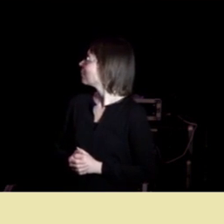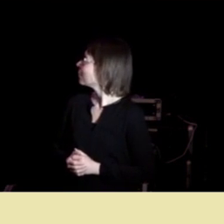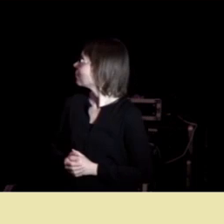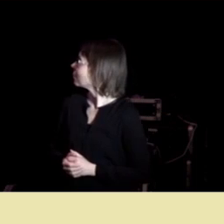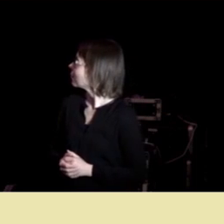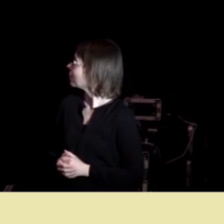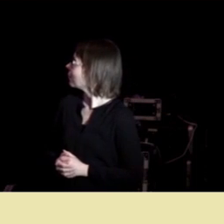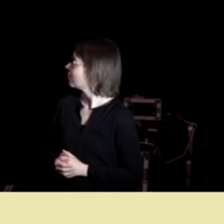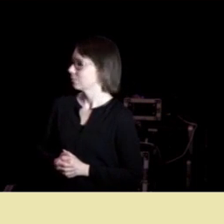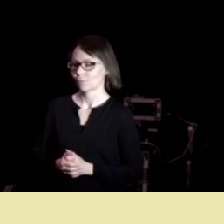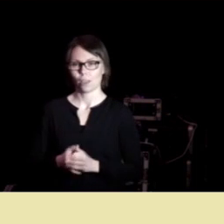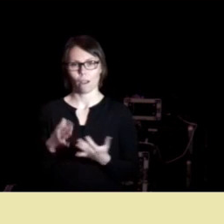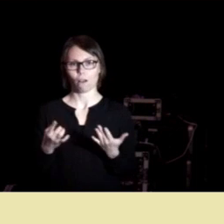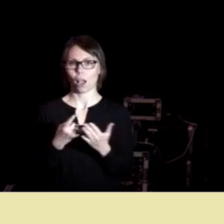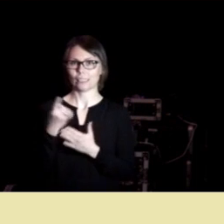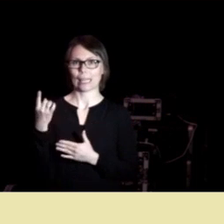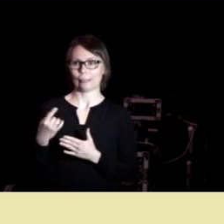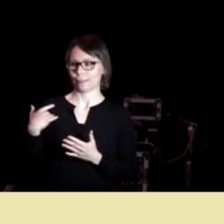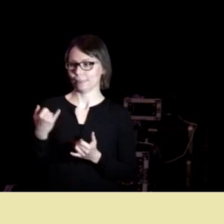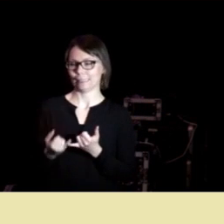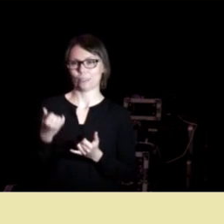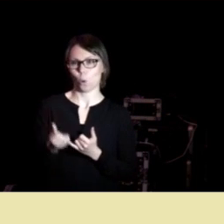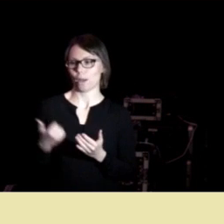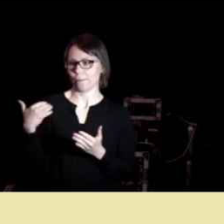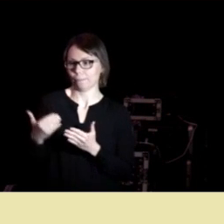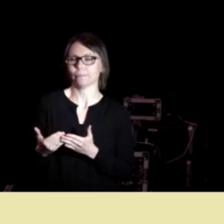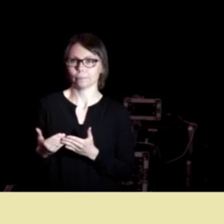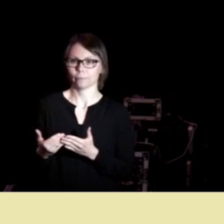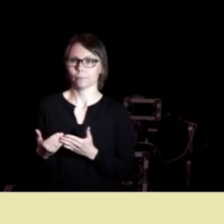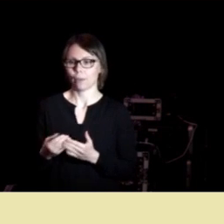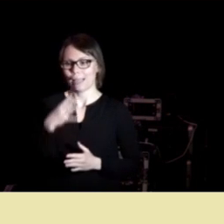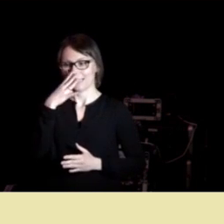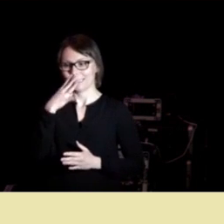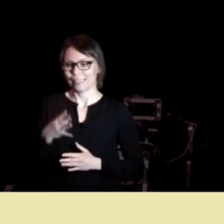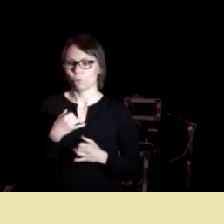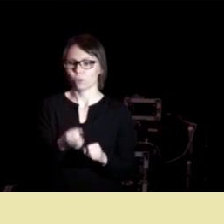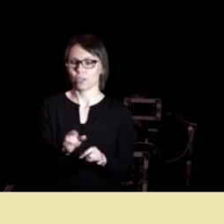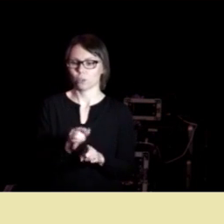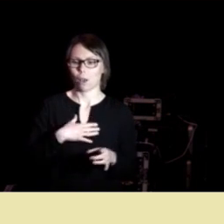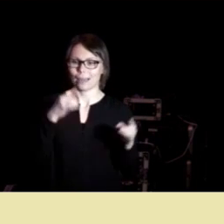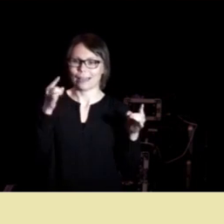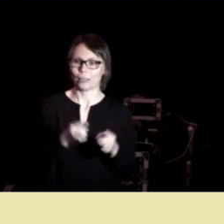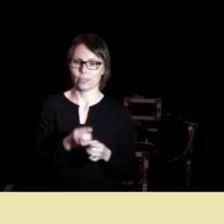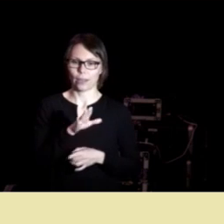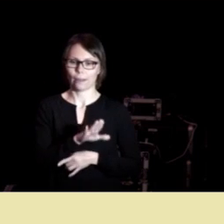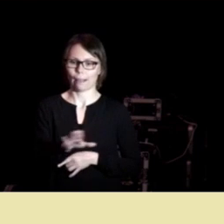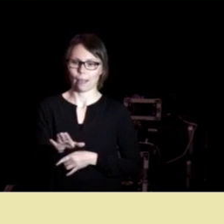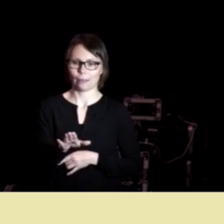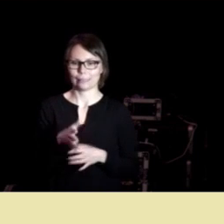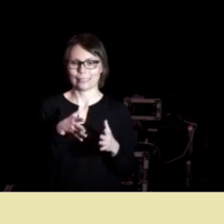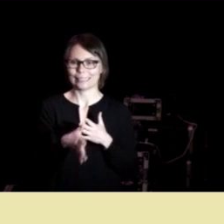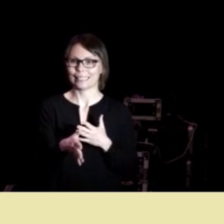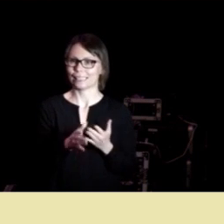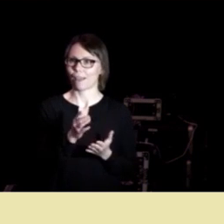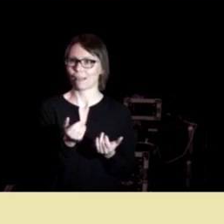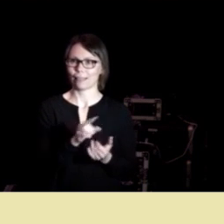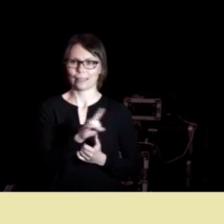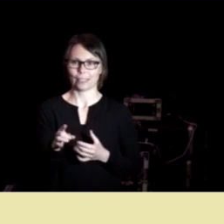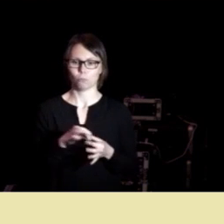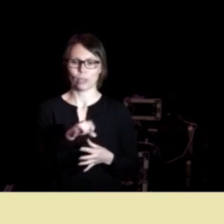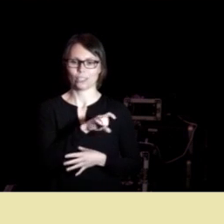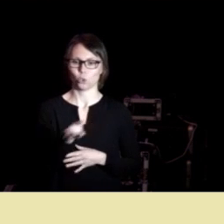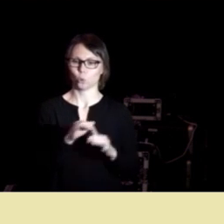Og her kan jeg se hva som har skjedd i siste året. Det er altså 9 foretak som har redusert sine snittventetid